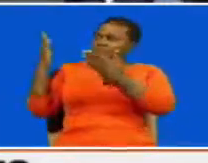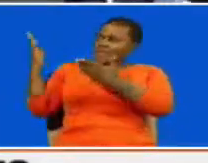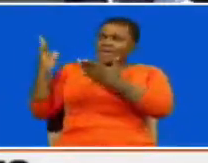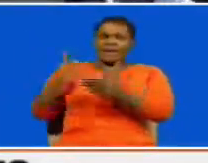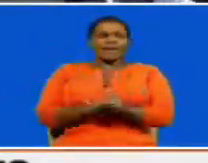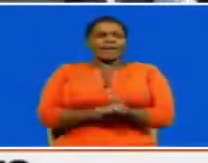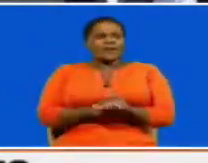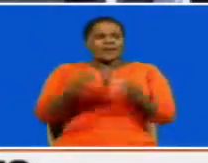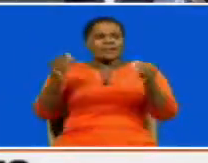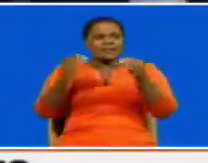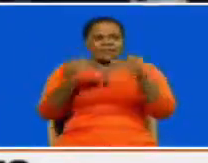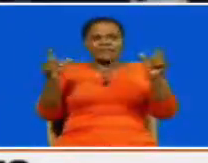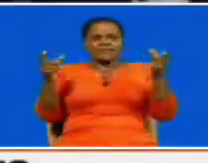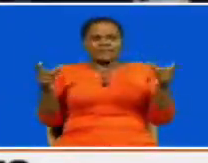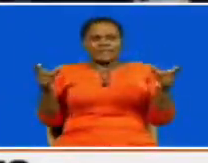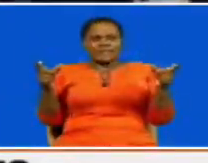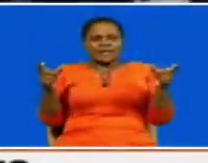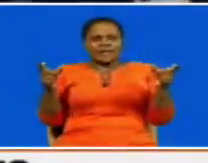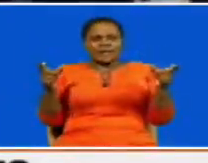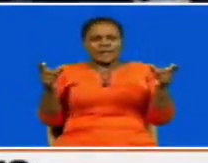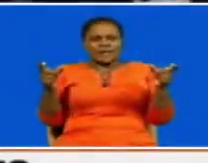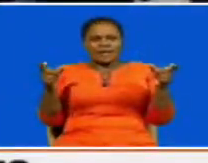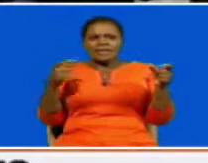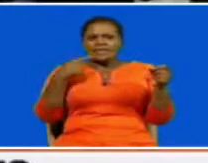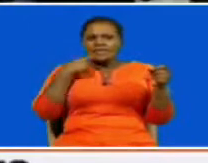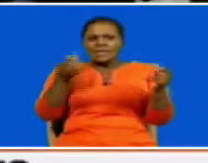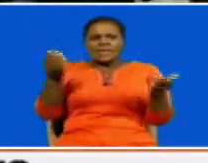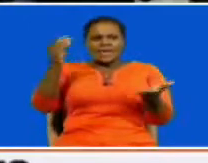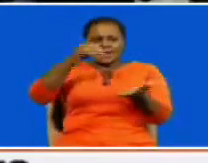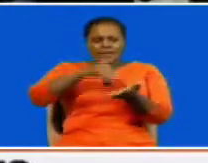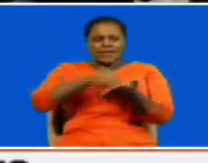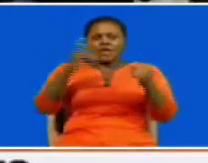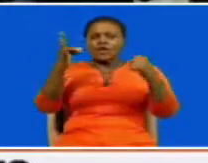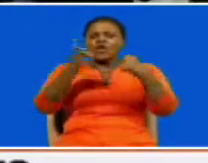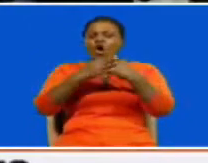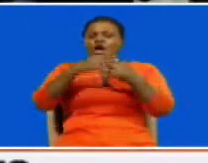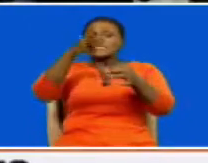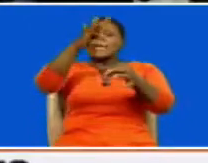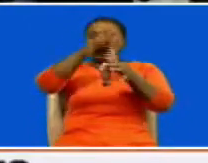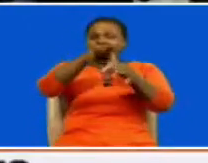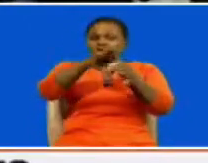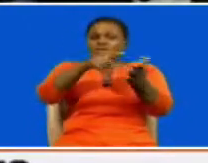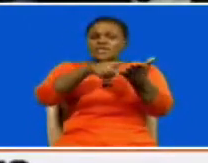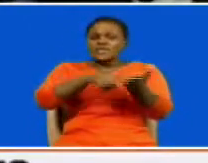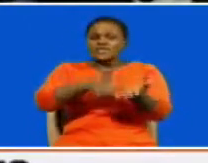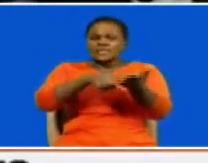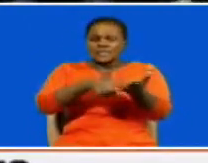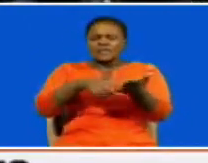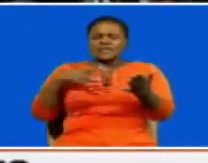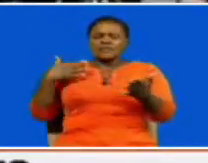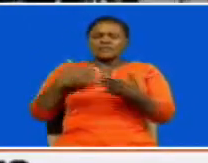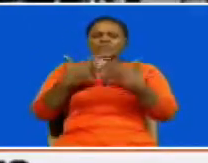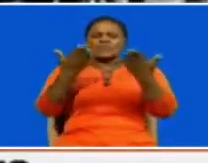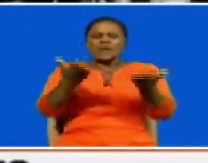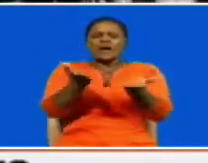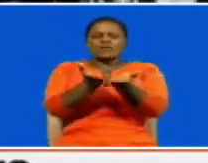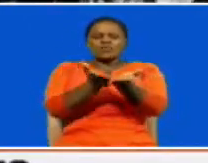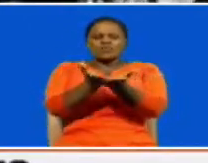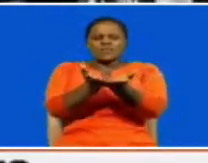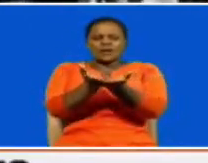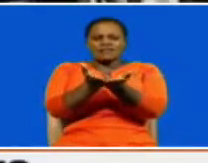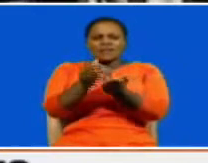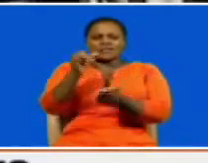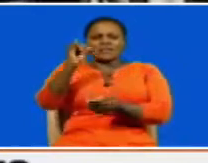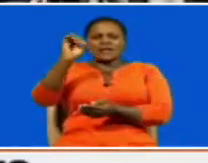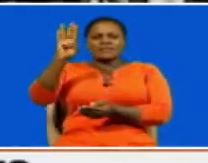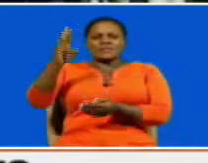kwenye kikao na wanahabari alirejelea uchaguzi mkuu wa Agosti mwaka jana, akisisitiza kuwa hadi sasa safa za